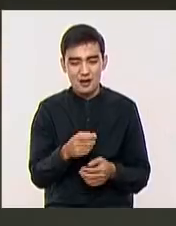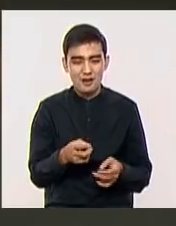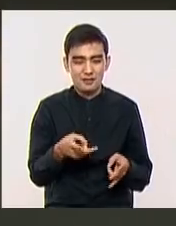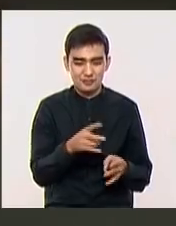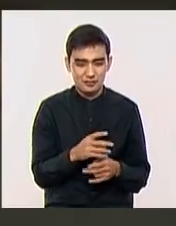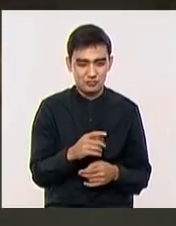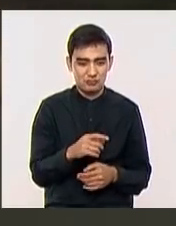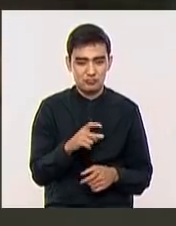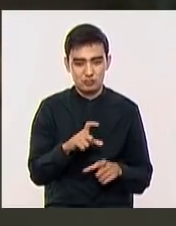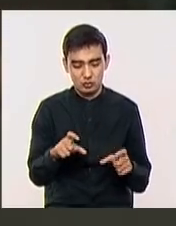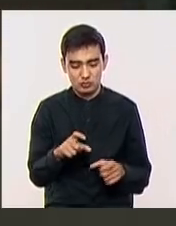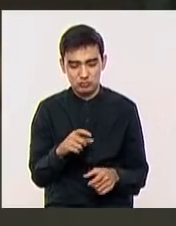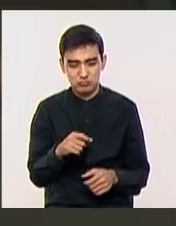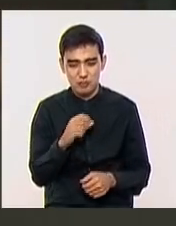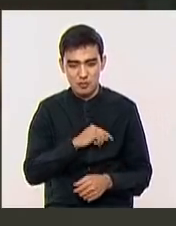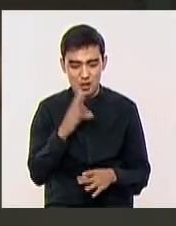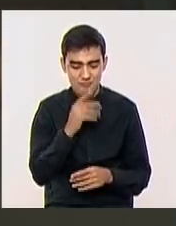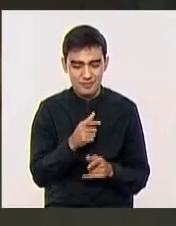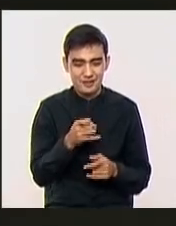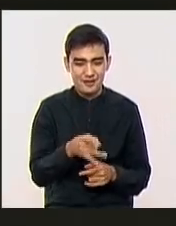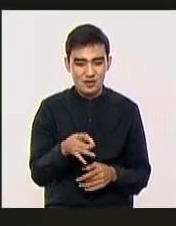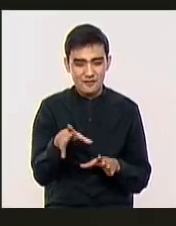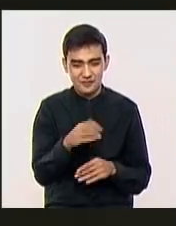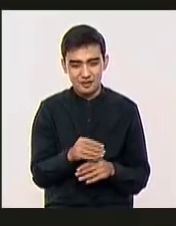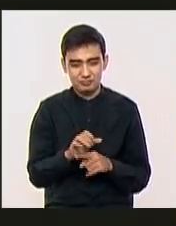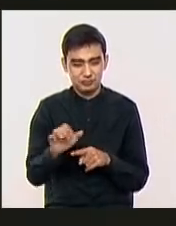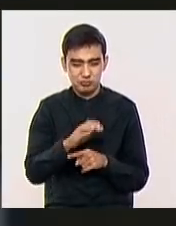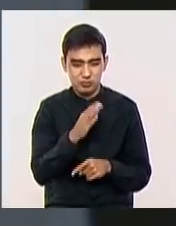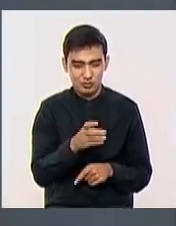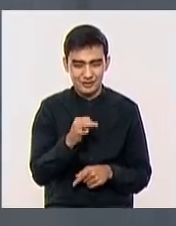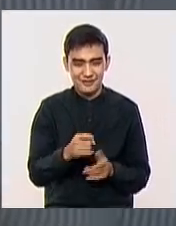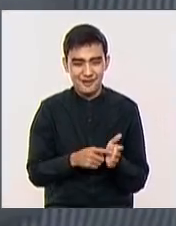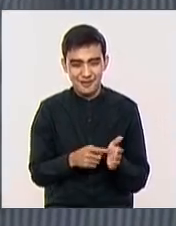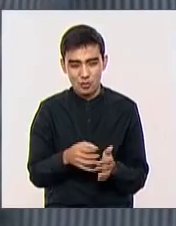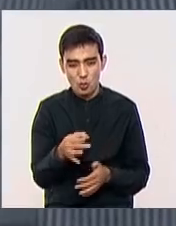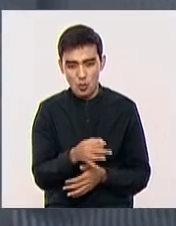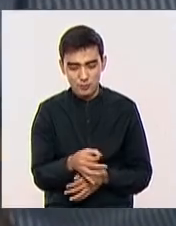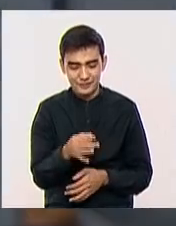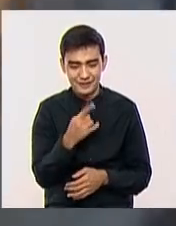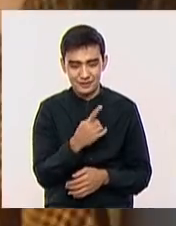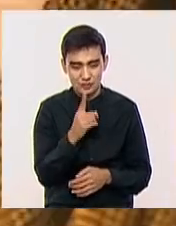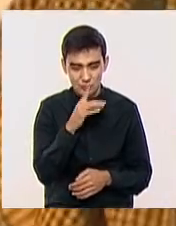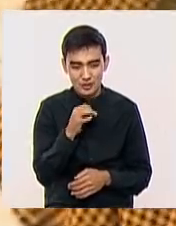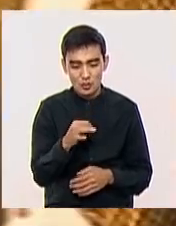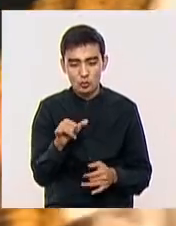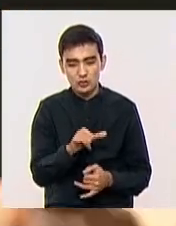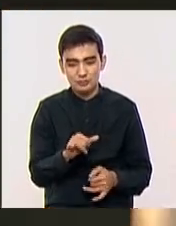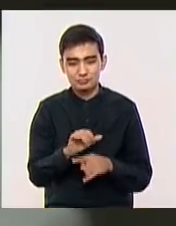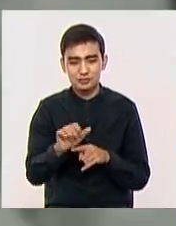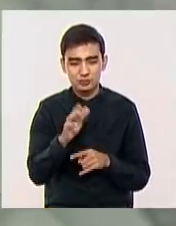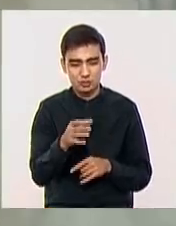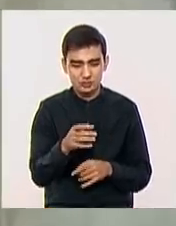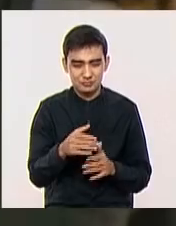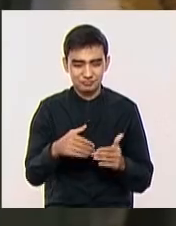Этим семьям предлагают переселиться в те же регионы, за исключением Карагандинской области, куда переезжают в